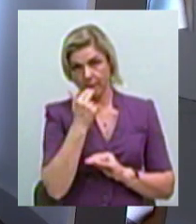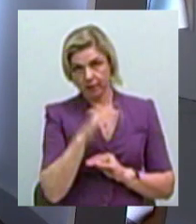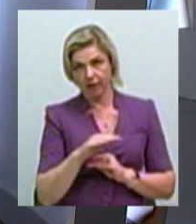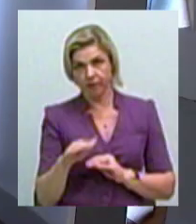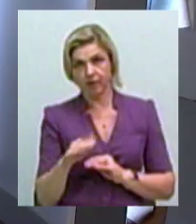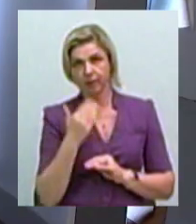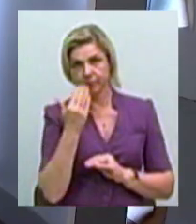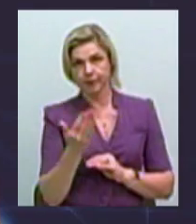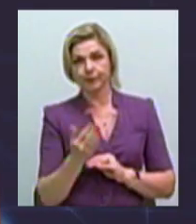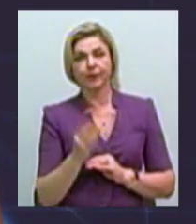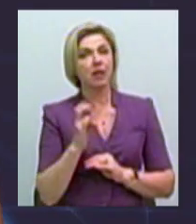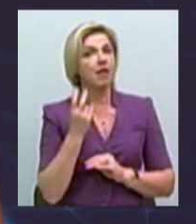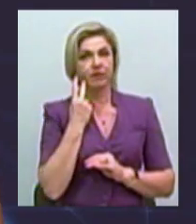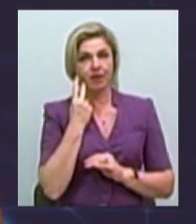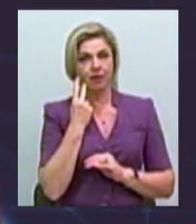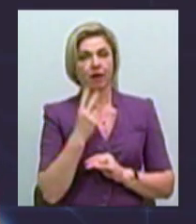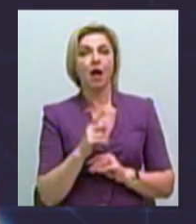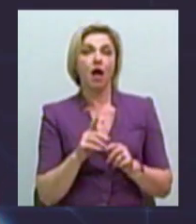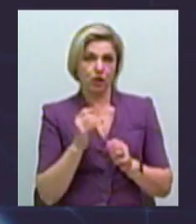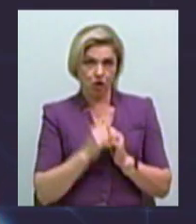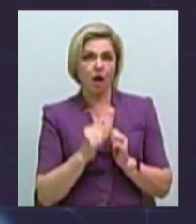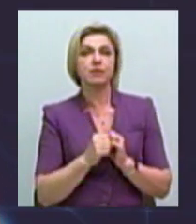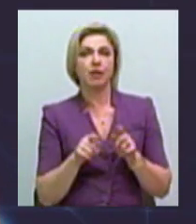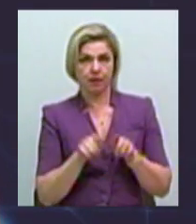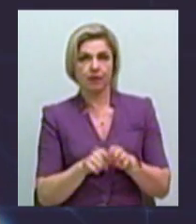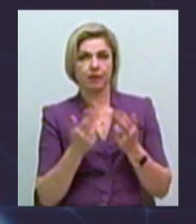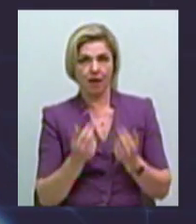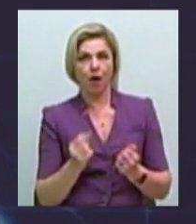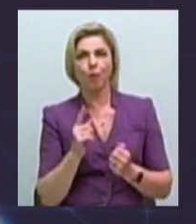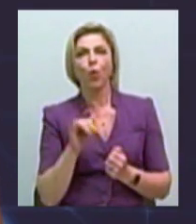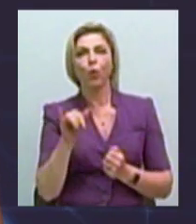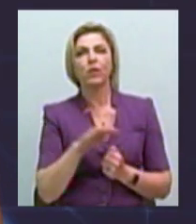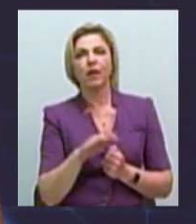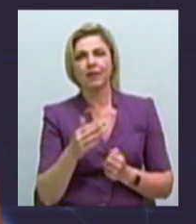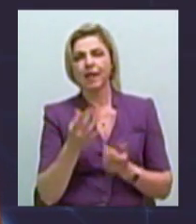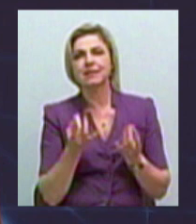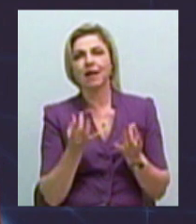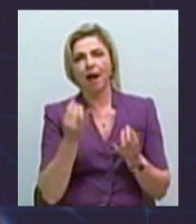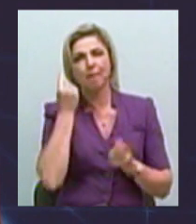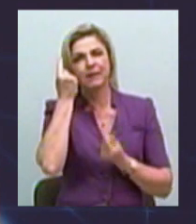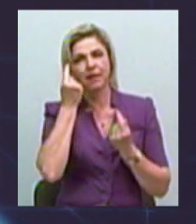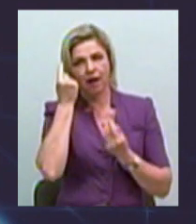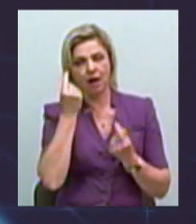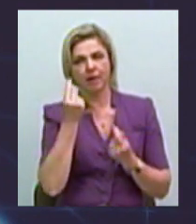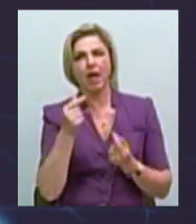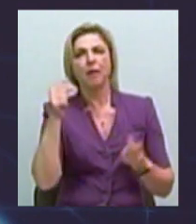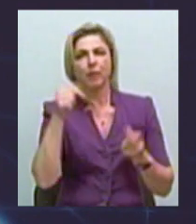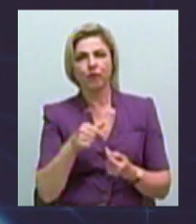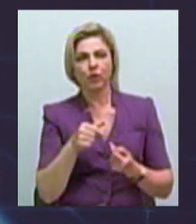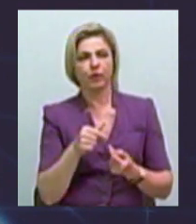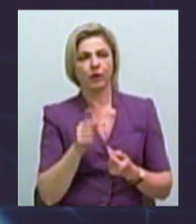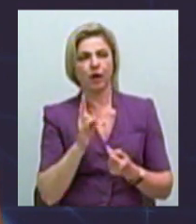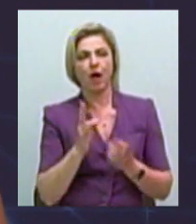завжди. Найчастіше так, тому що їх психіка дійсно ще хитка, схильна до